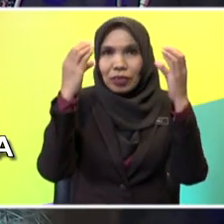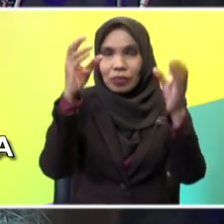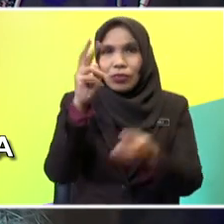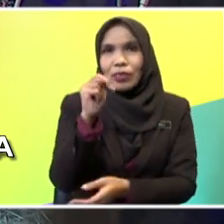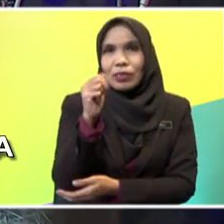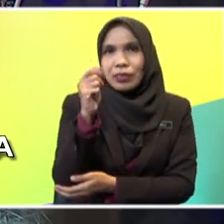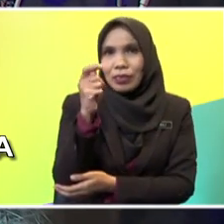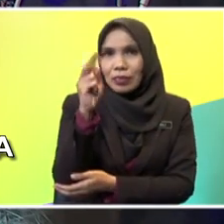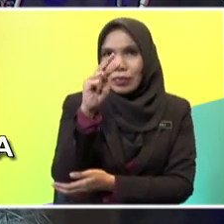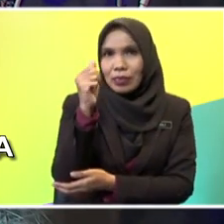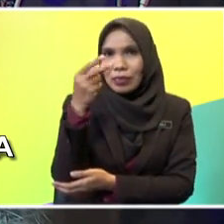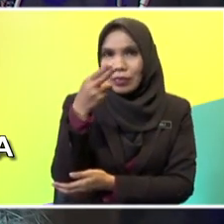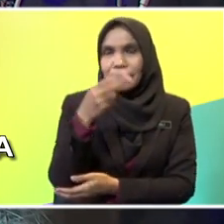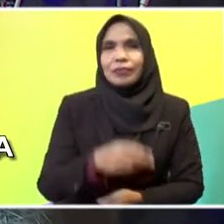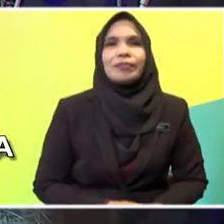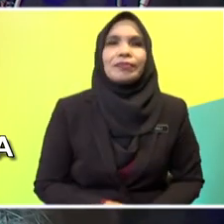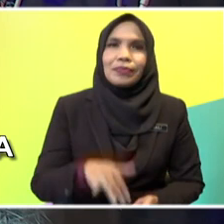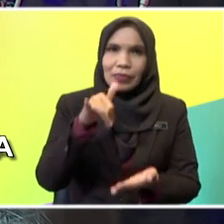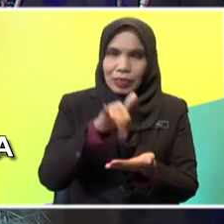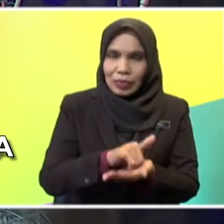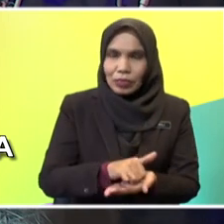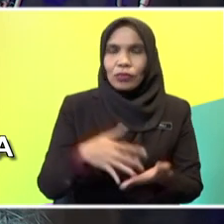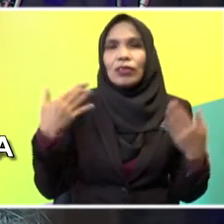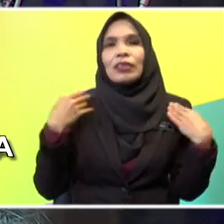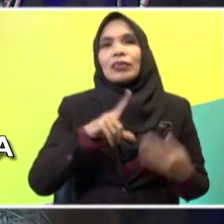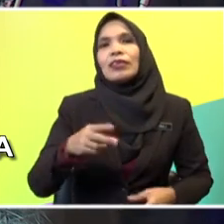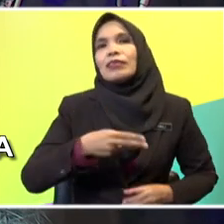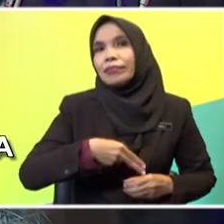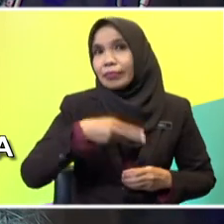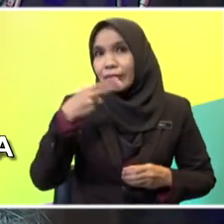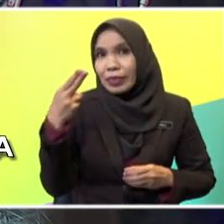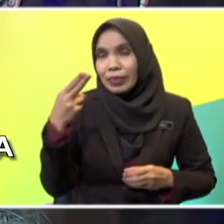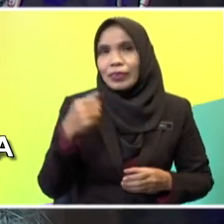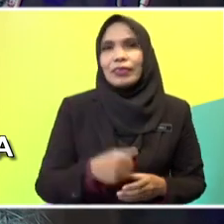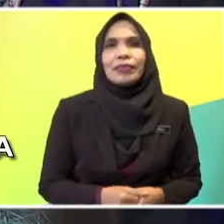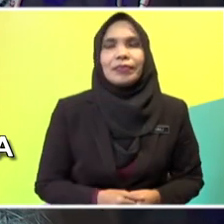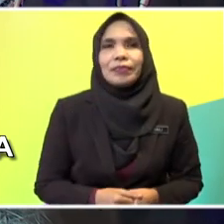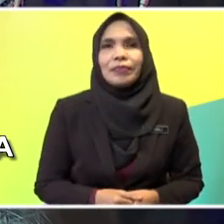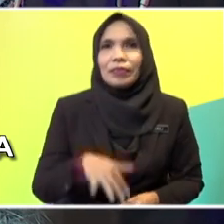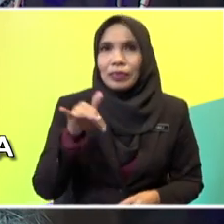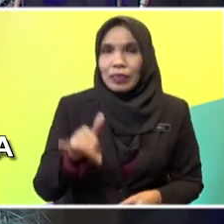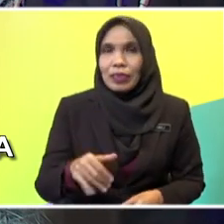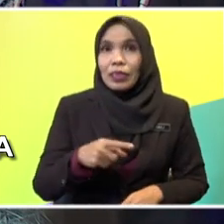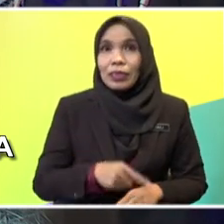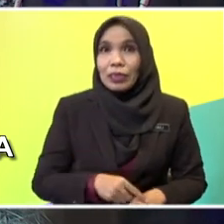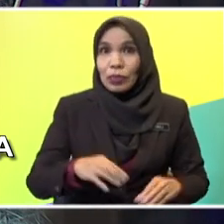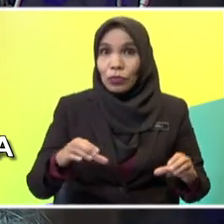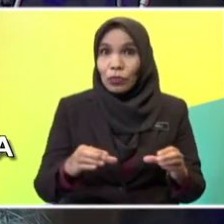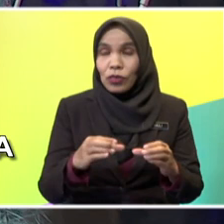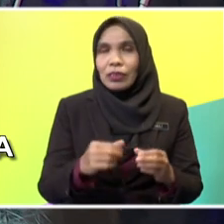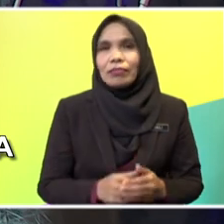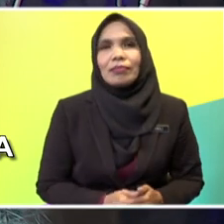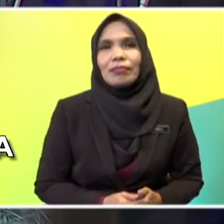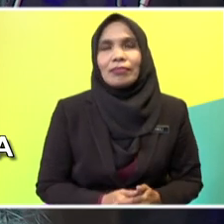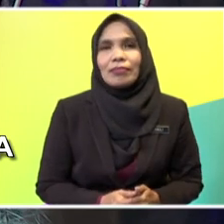rumusannya? Okey, itu adalah hasil yang anak murid kami buat di sekolah. Boleh tengok di situ ada macam-macam jenis,